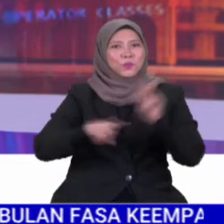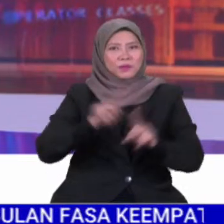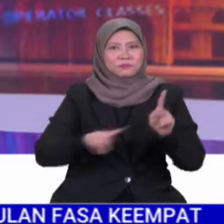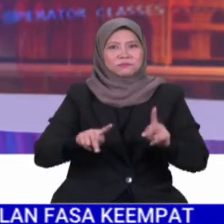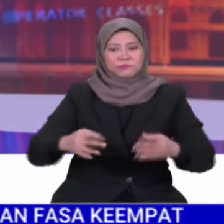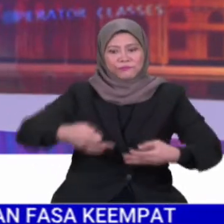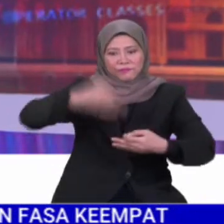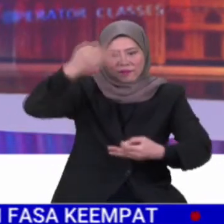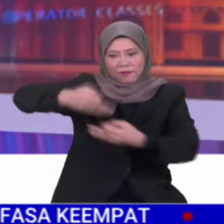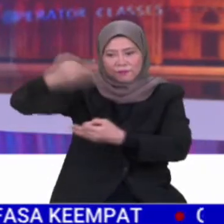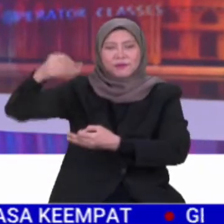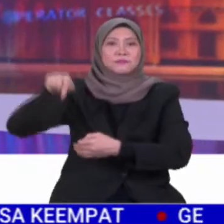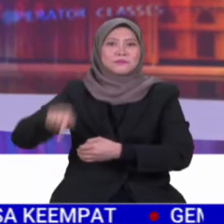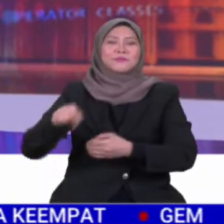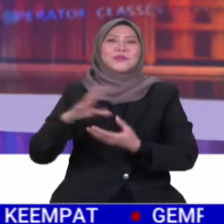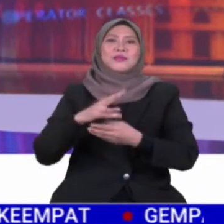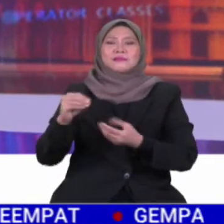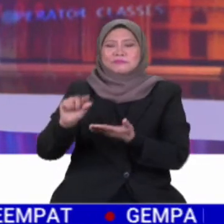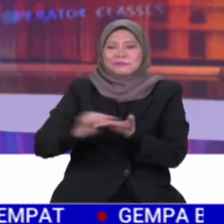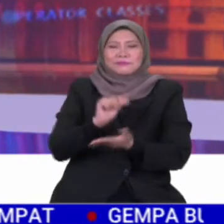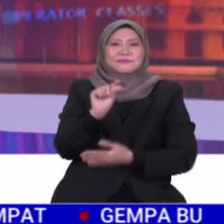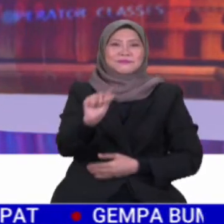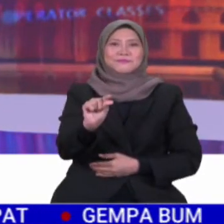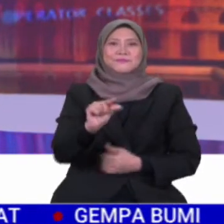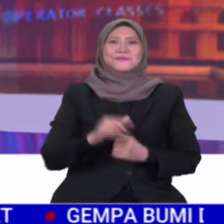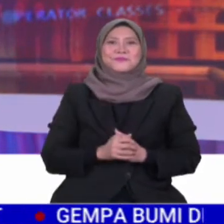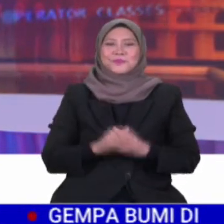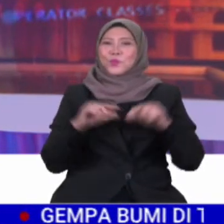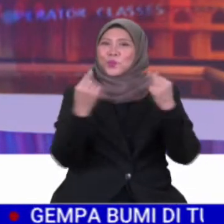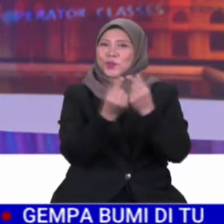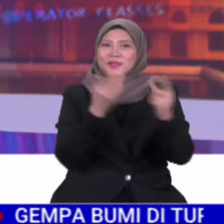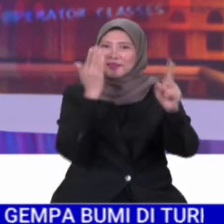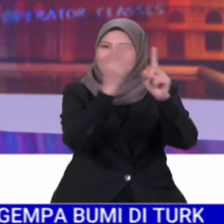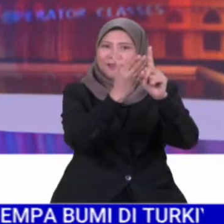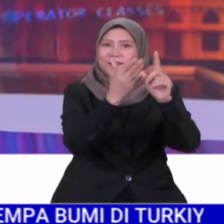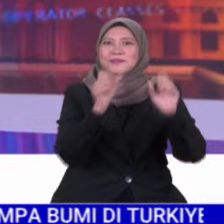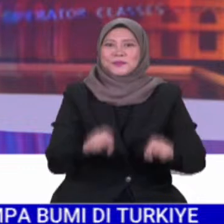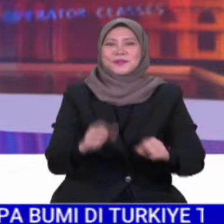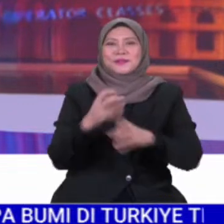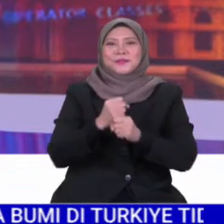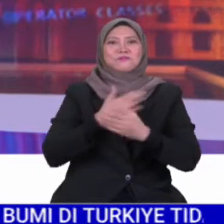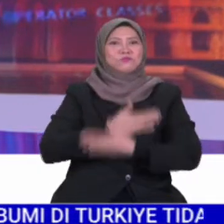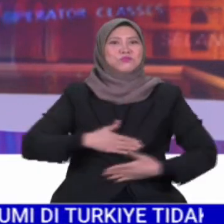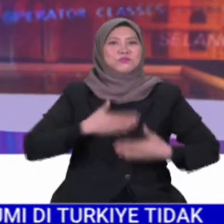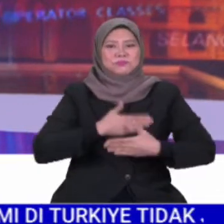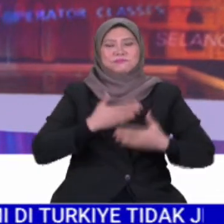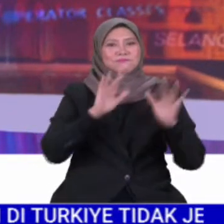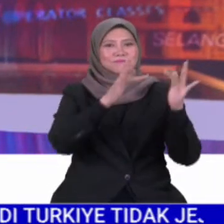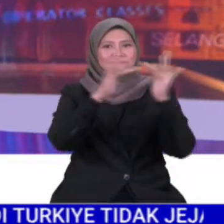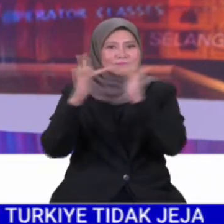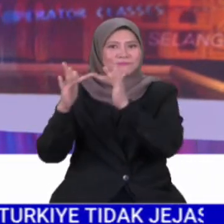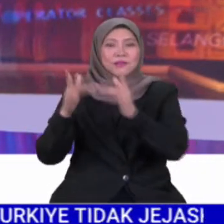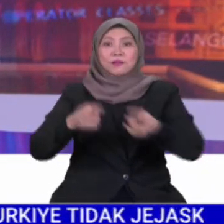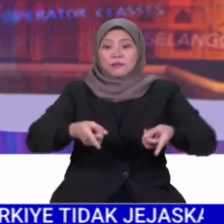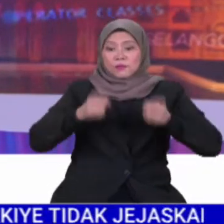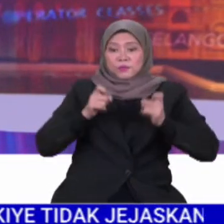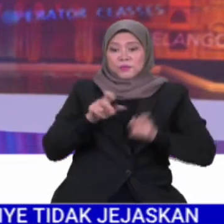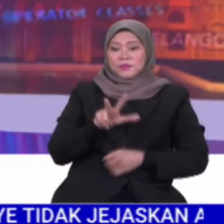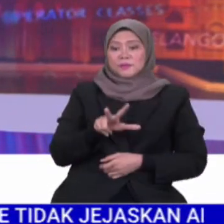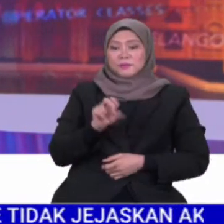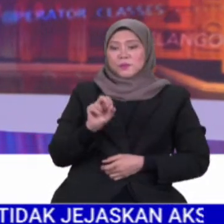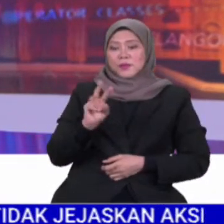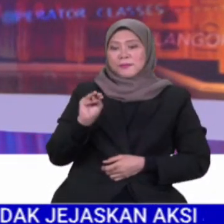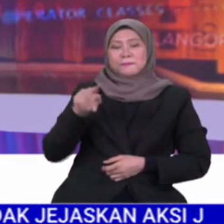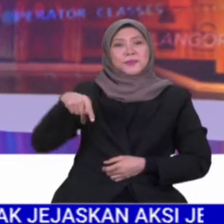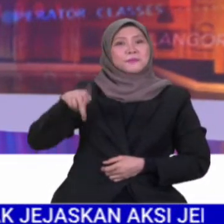rumah terutama golongan berpendapatan rendah. Menerusinya, golongan sasar dapat menikmati kemudahan internet dengan kelajuan